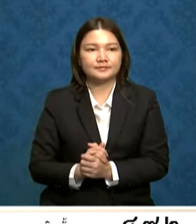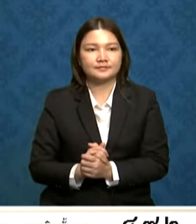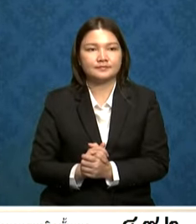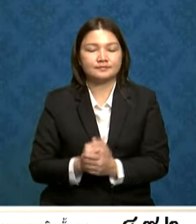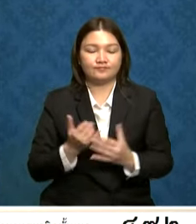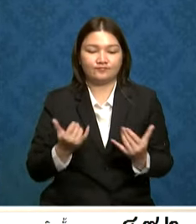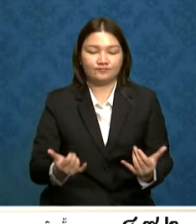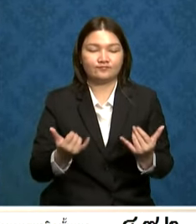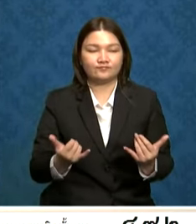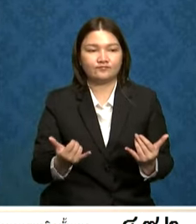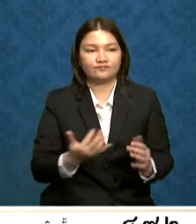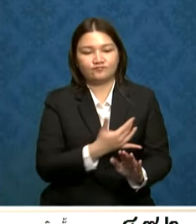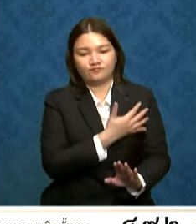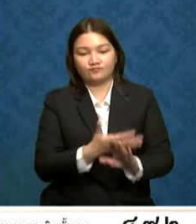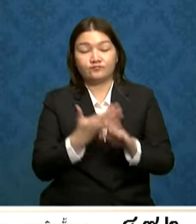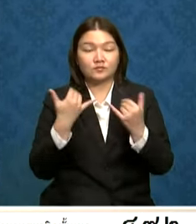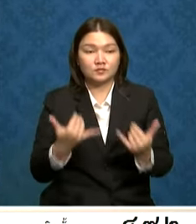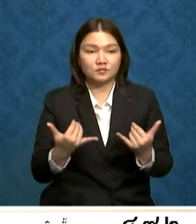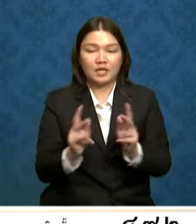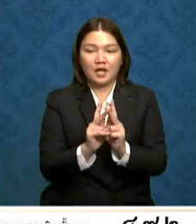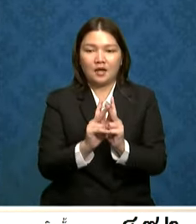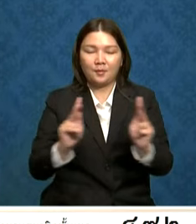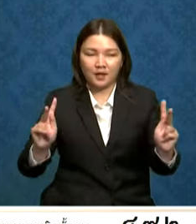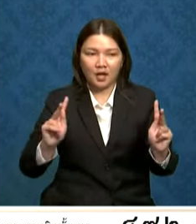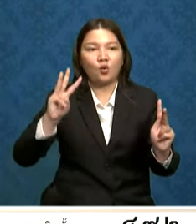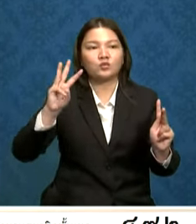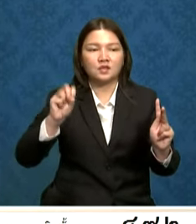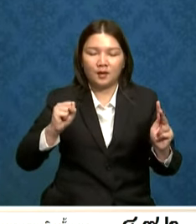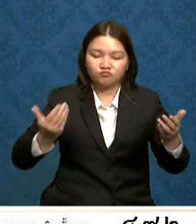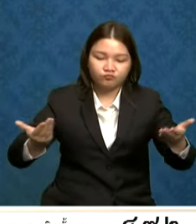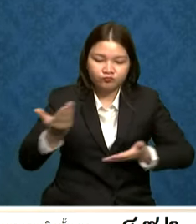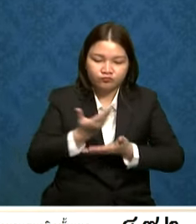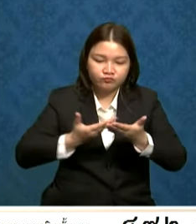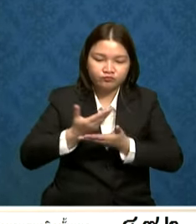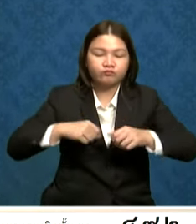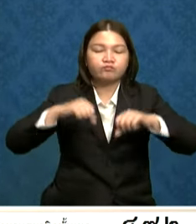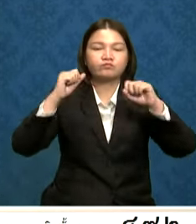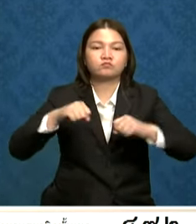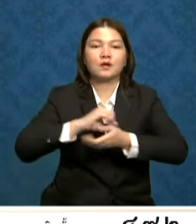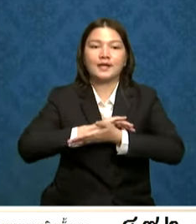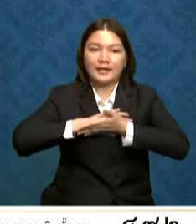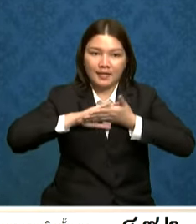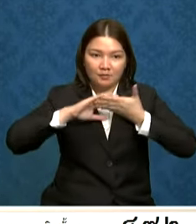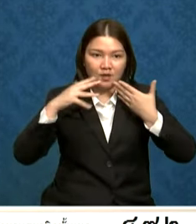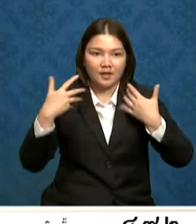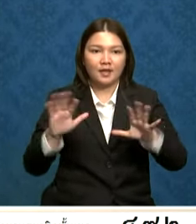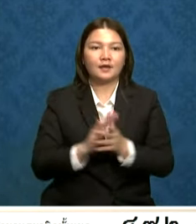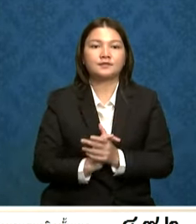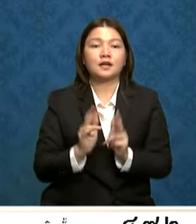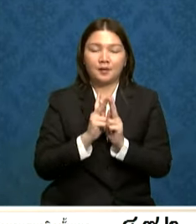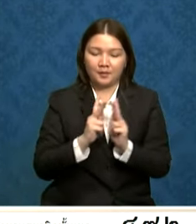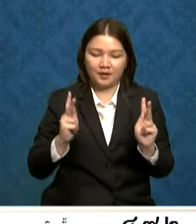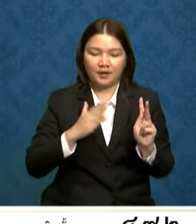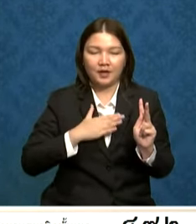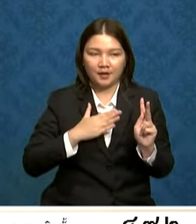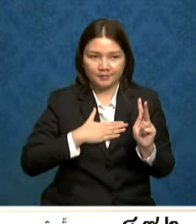บัดนี้คณะกรรกรรมาธิการวิสามัญได้พิจารณาเรื่องดังกล่าวเสร็จแล้วโดยคณะกรรมการวิสามัญ